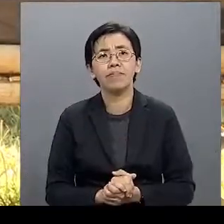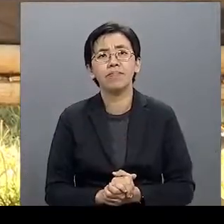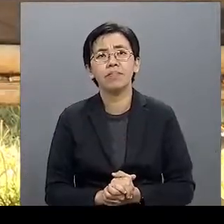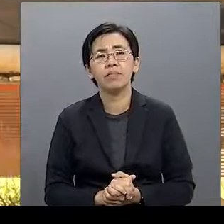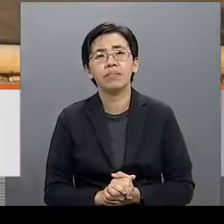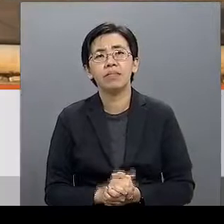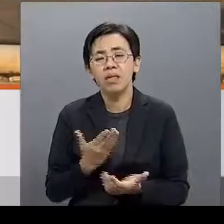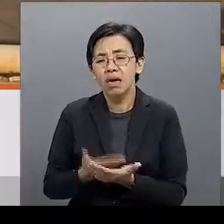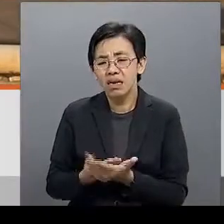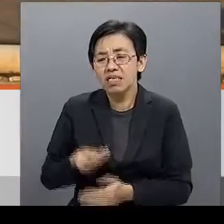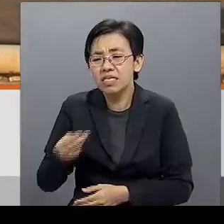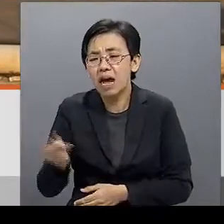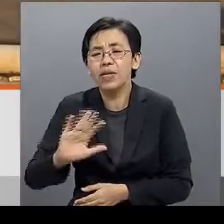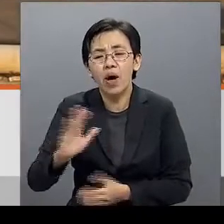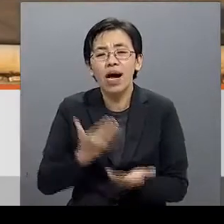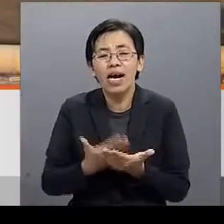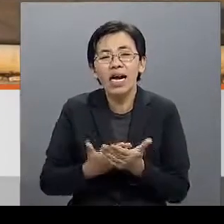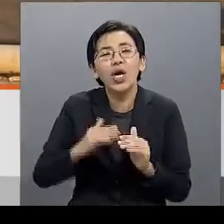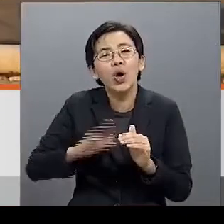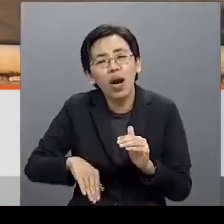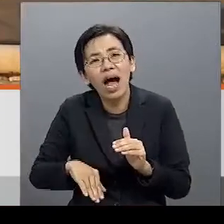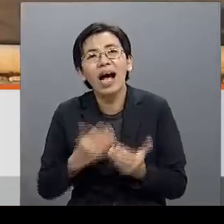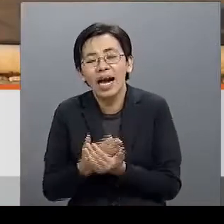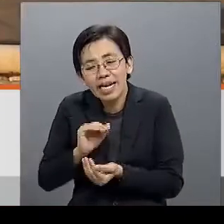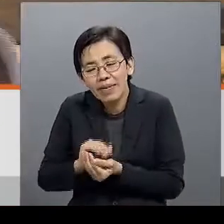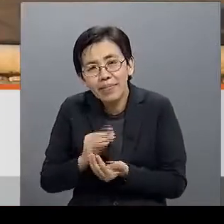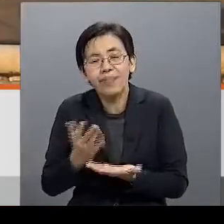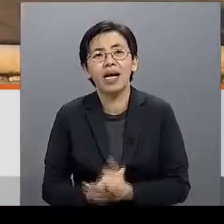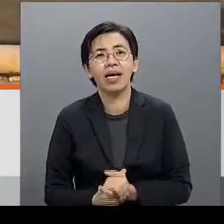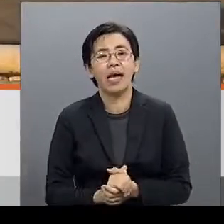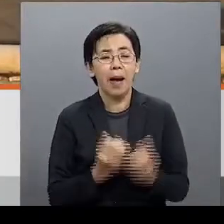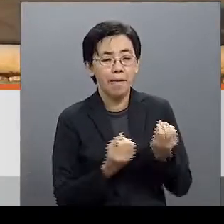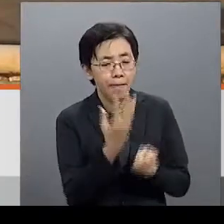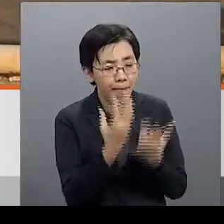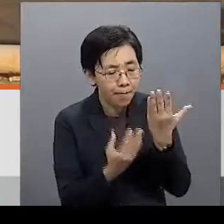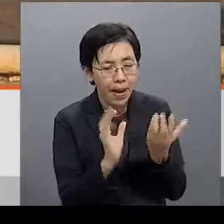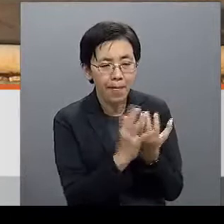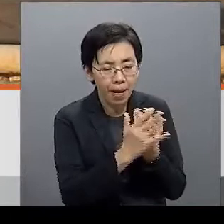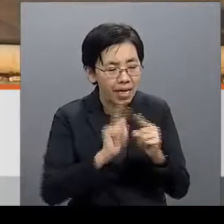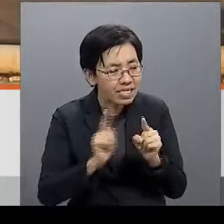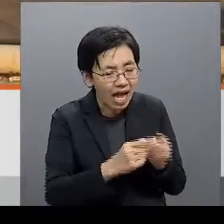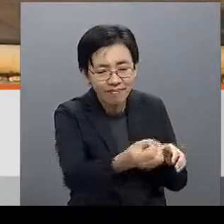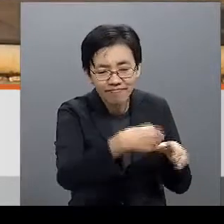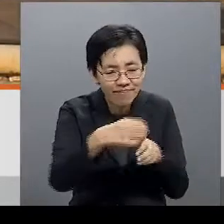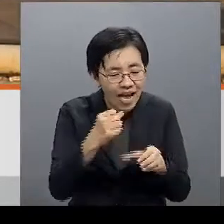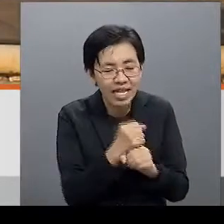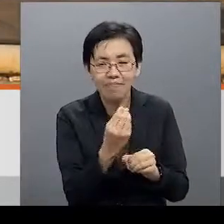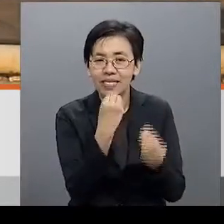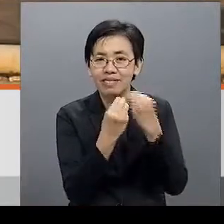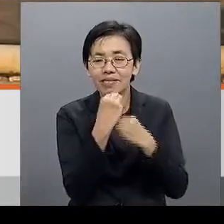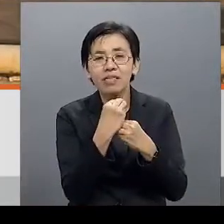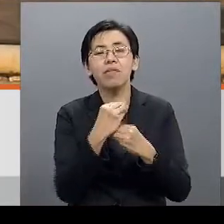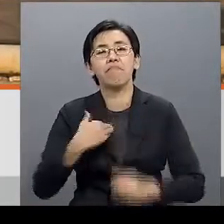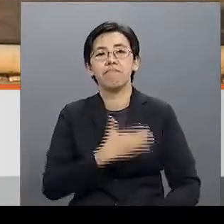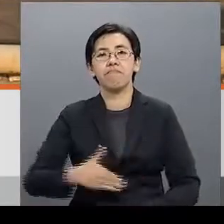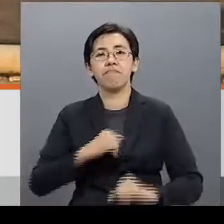ผักเก็บกินแล้วก็ได้กินผักสดเพื่อความปลอดภัยแล้วก็กินแบบสบ